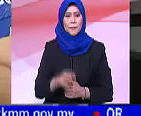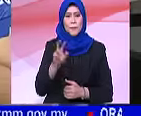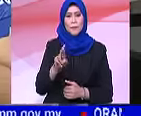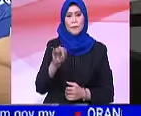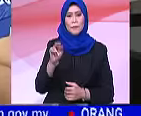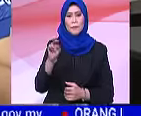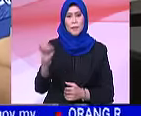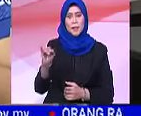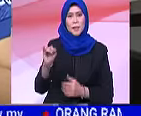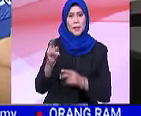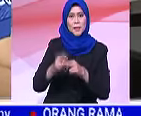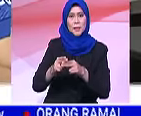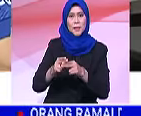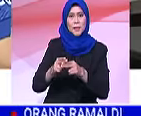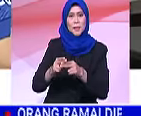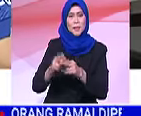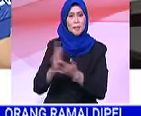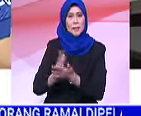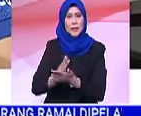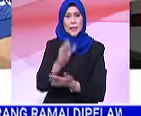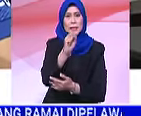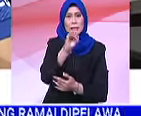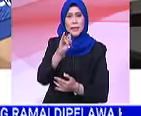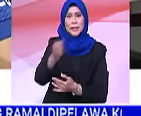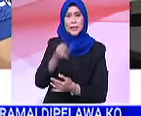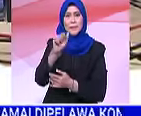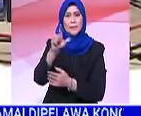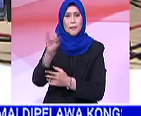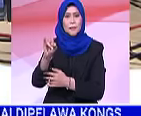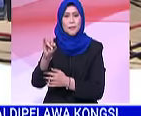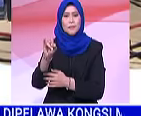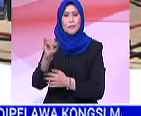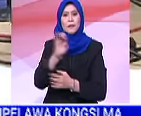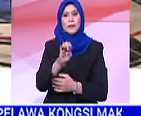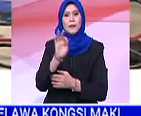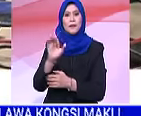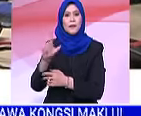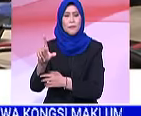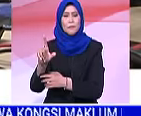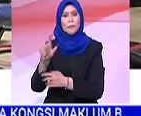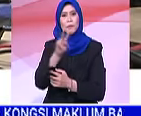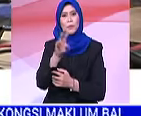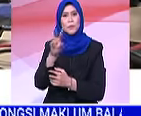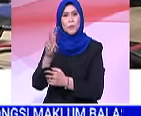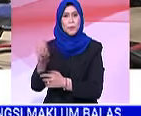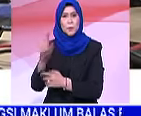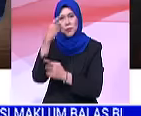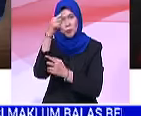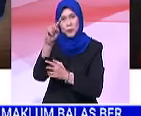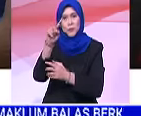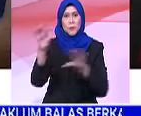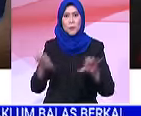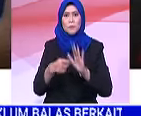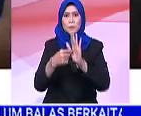Rini yang menggunakan nama samaran Si Jali menjadikan kejohanan Unify EMFL Liga Super 2021 sebagai platform untuk